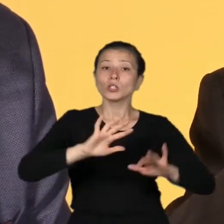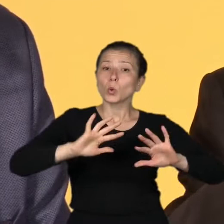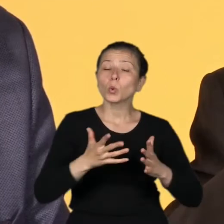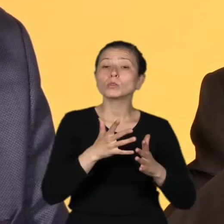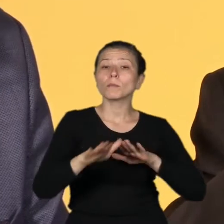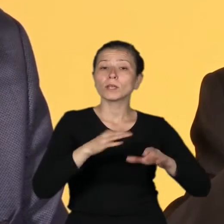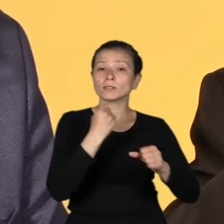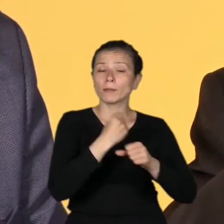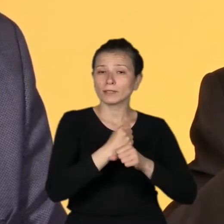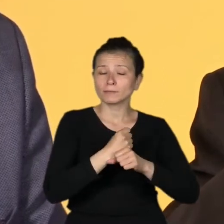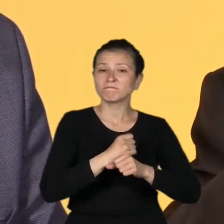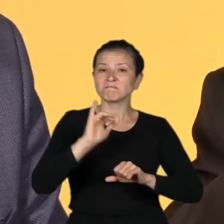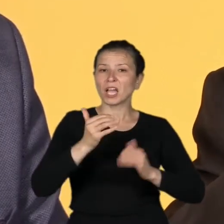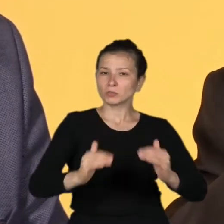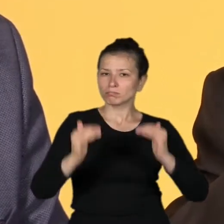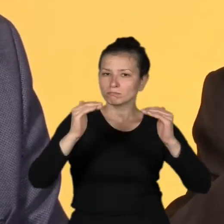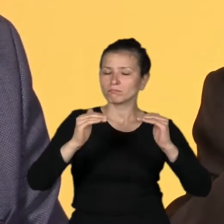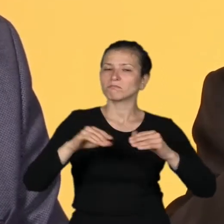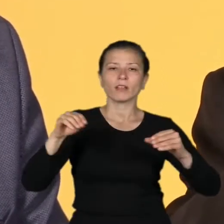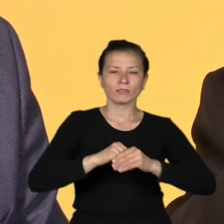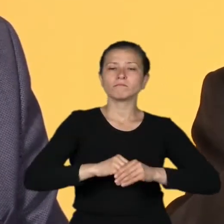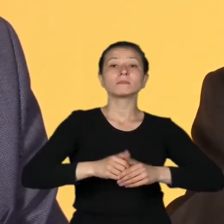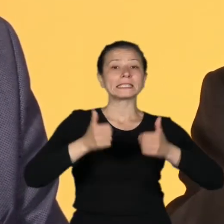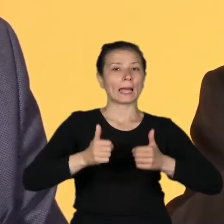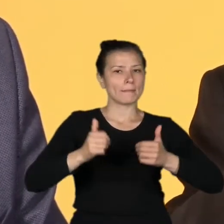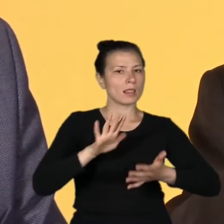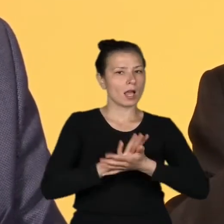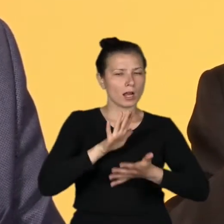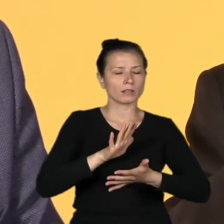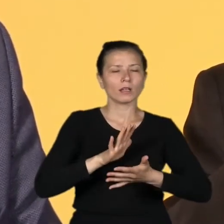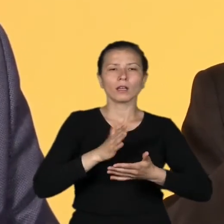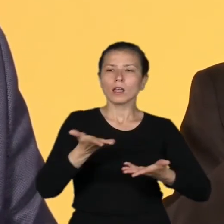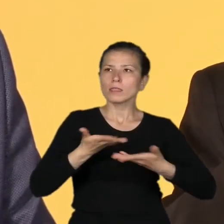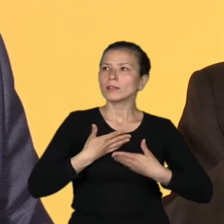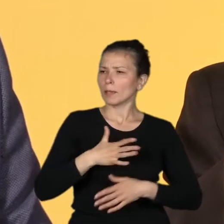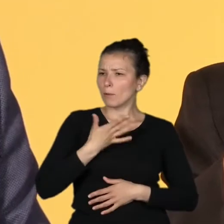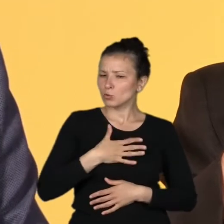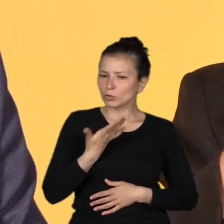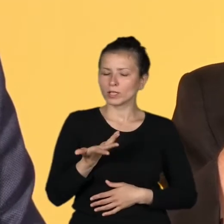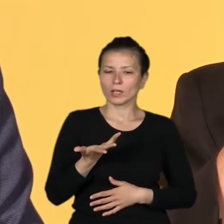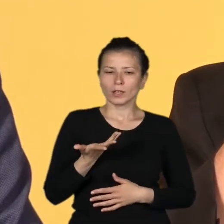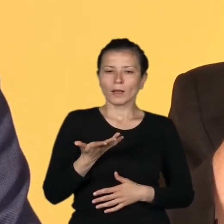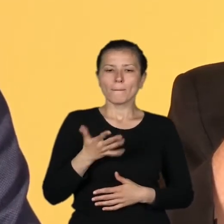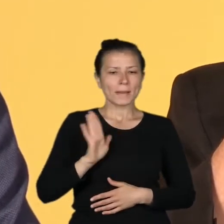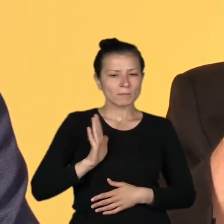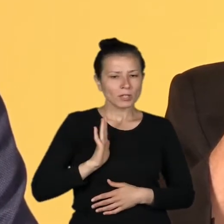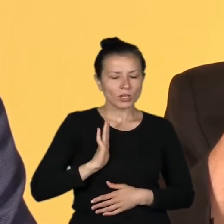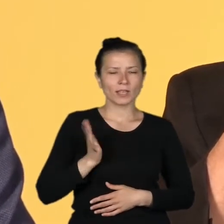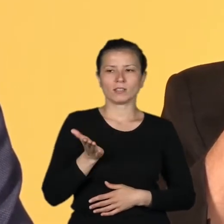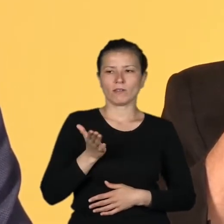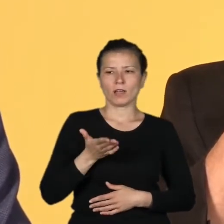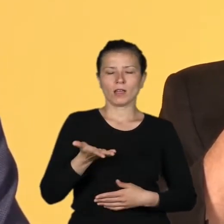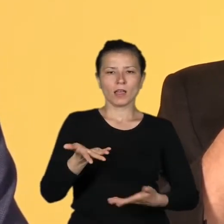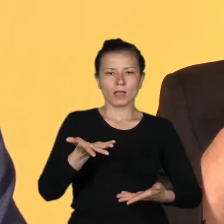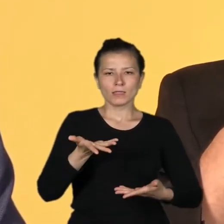pracy przede wszystkim w miarę stabilne, które dają poczucie takiego zakotwiczenia, można powiedzieć, które dają możliwość